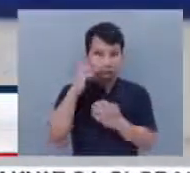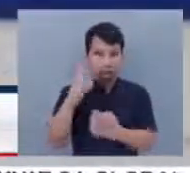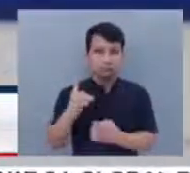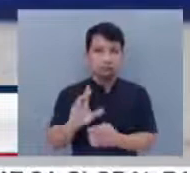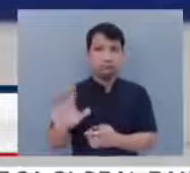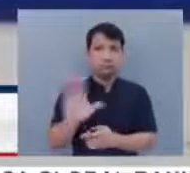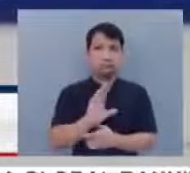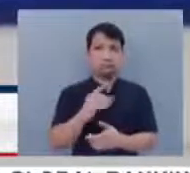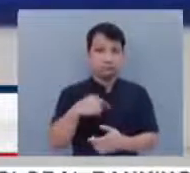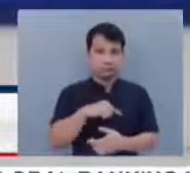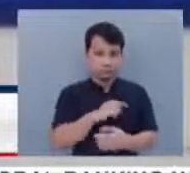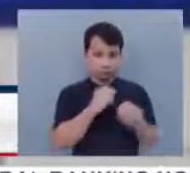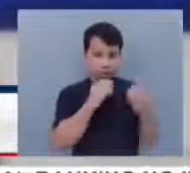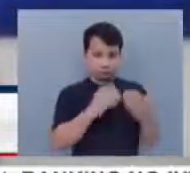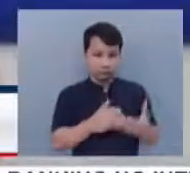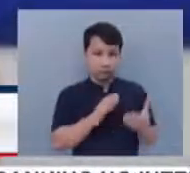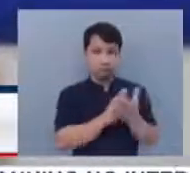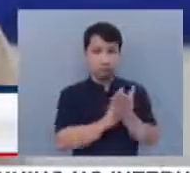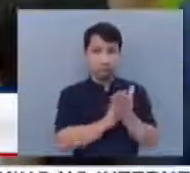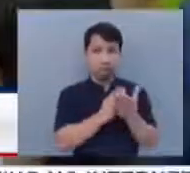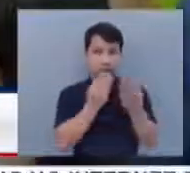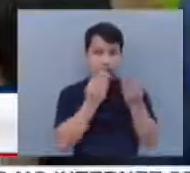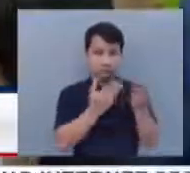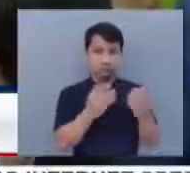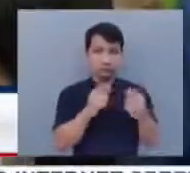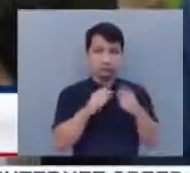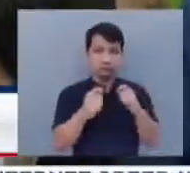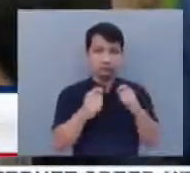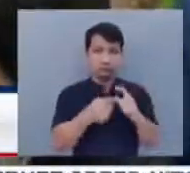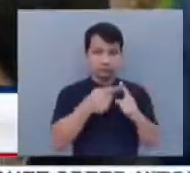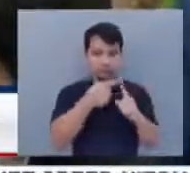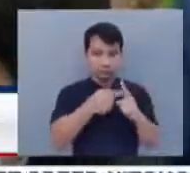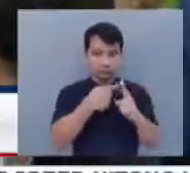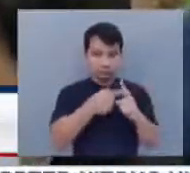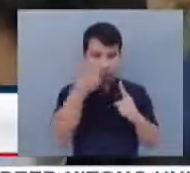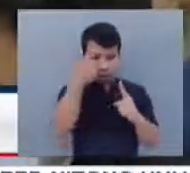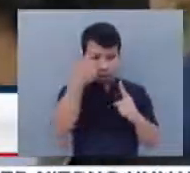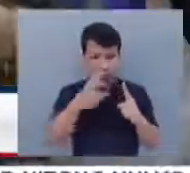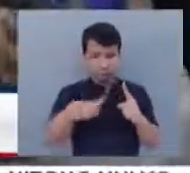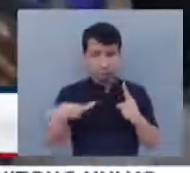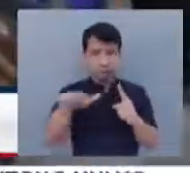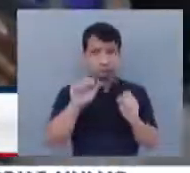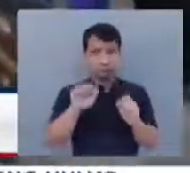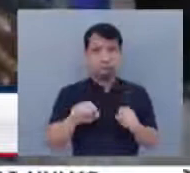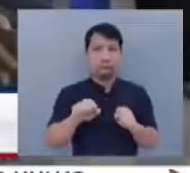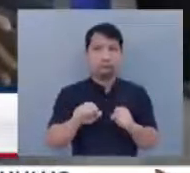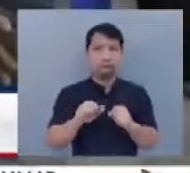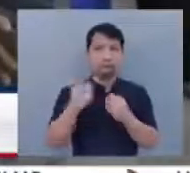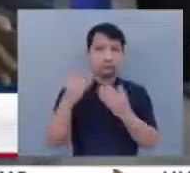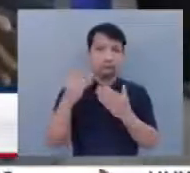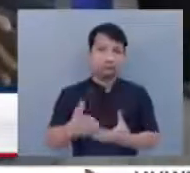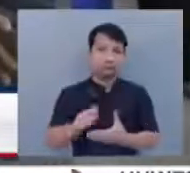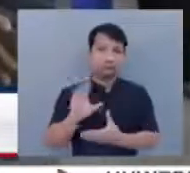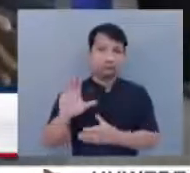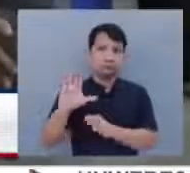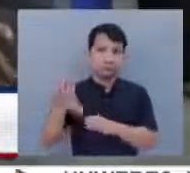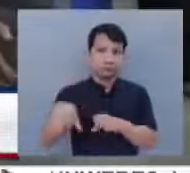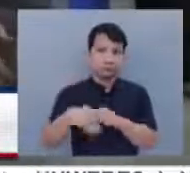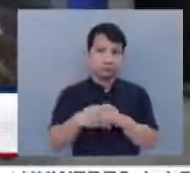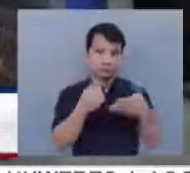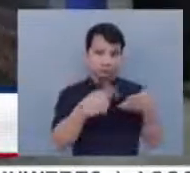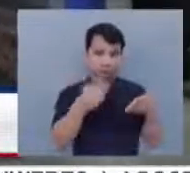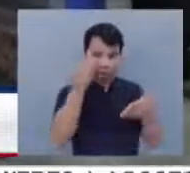namin, bigyan na po namin ng thermometer. Sa bawat advisor, sa bawat teacher, pwede nilang i-check yung mga bata